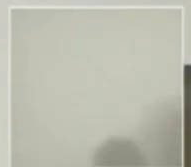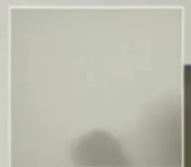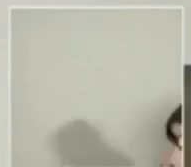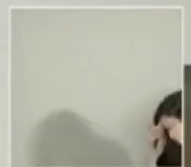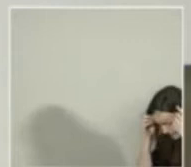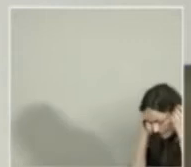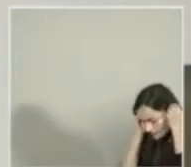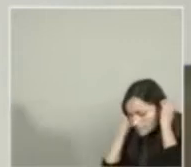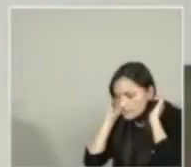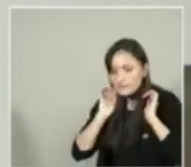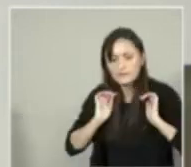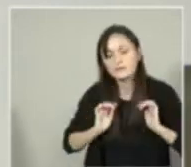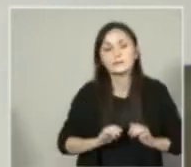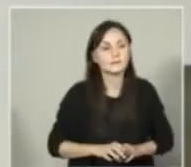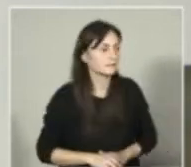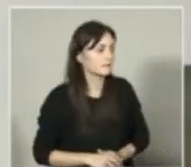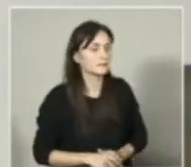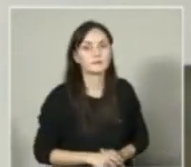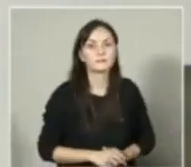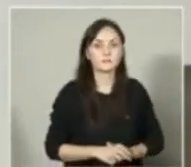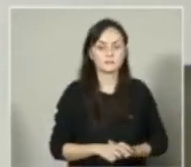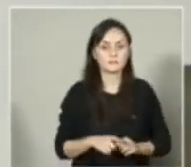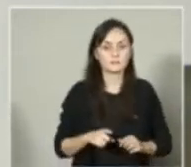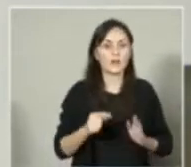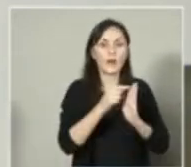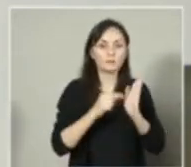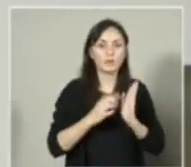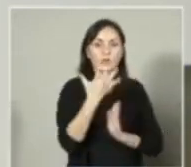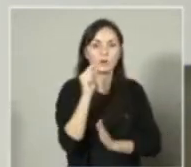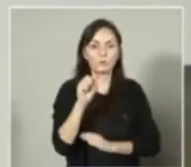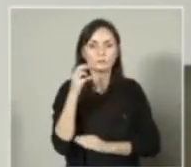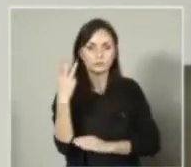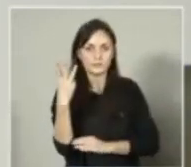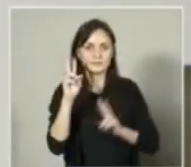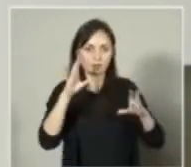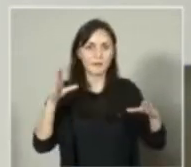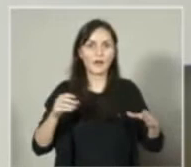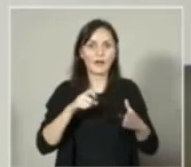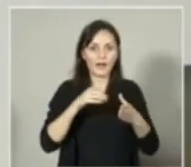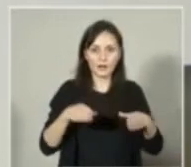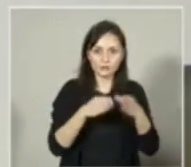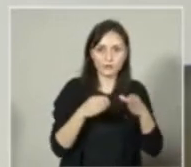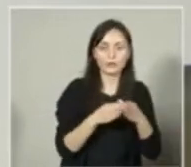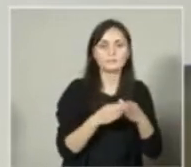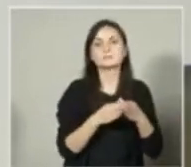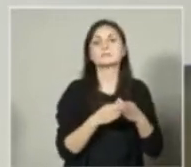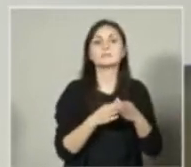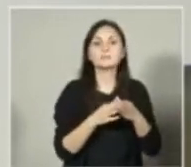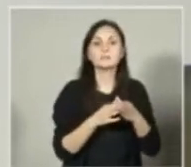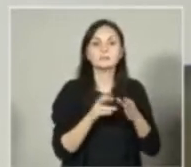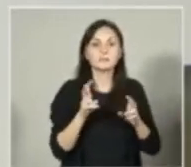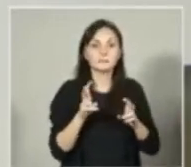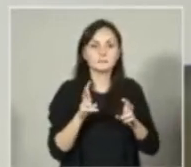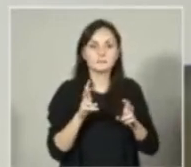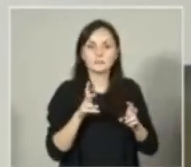amb el sector de la defensa, en l'apartat 5.3 sobre les exclusions, on textualment diu: cap empresa del